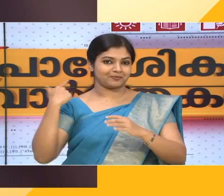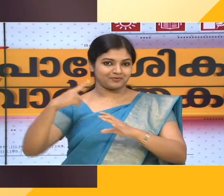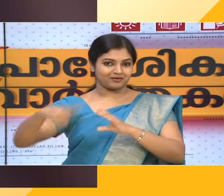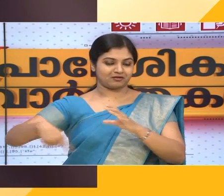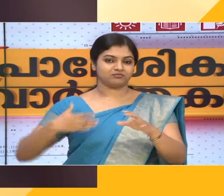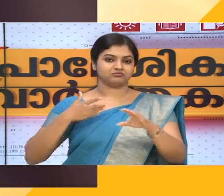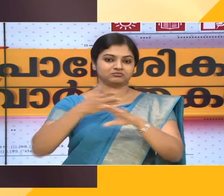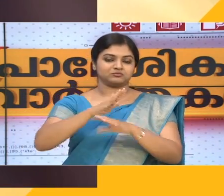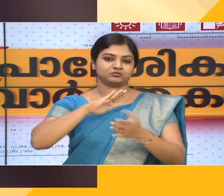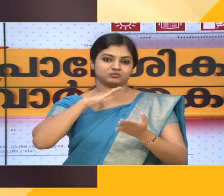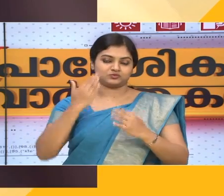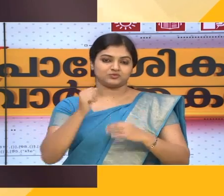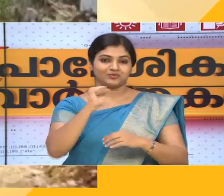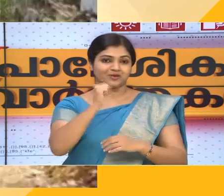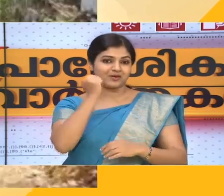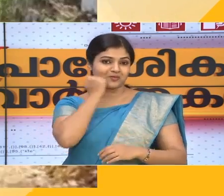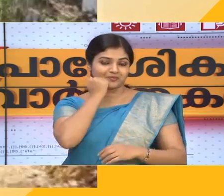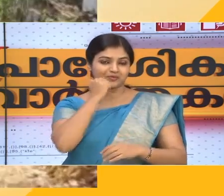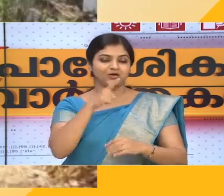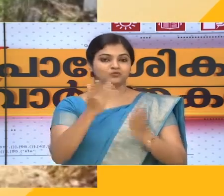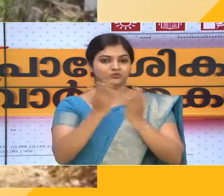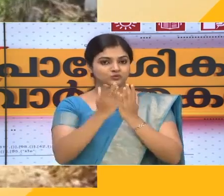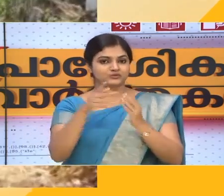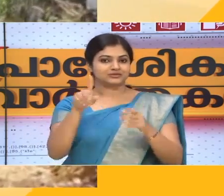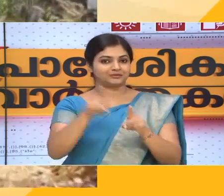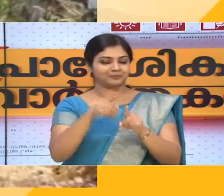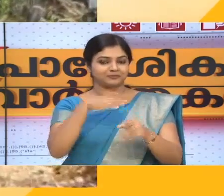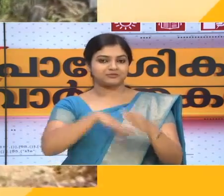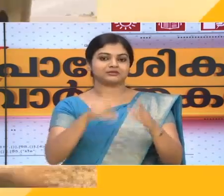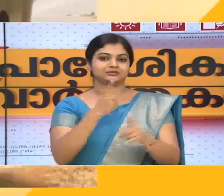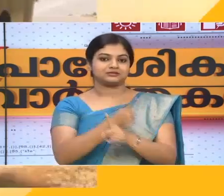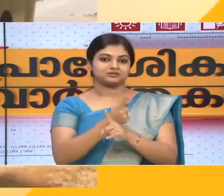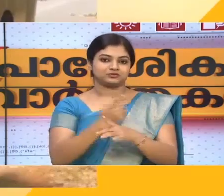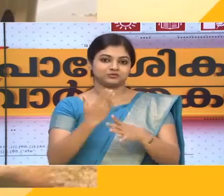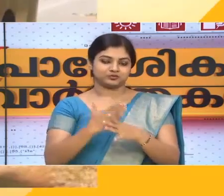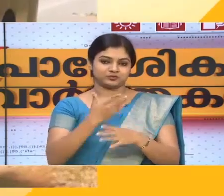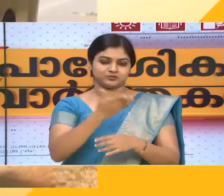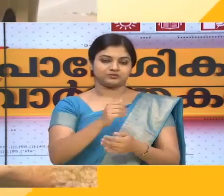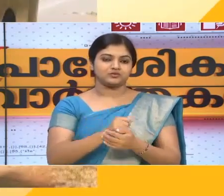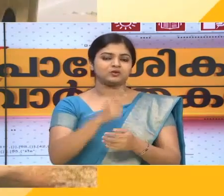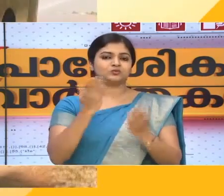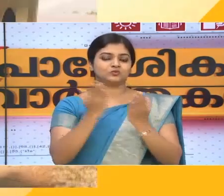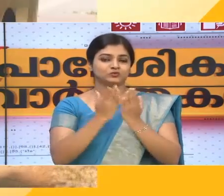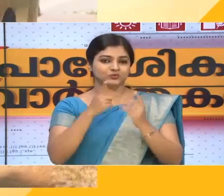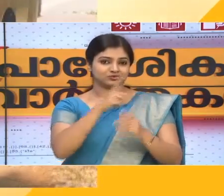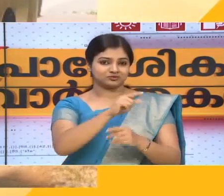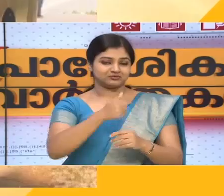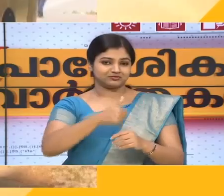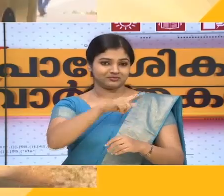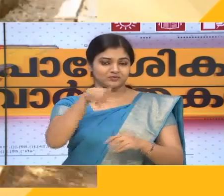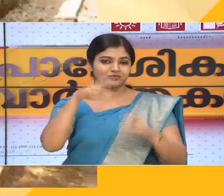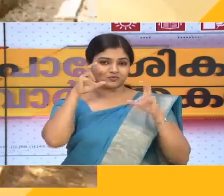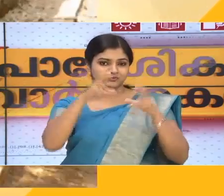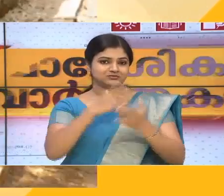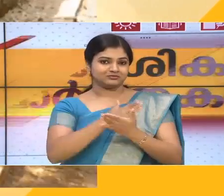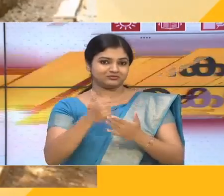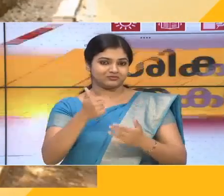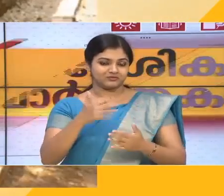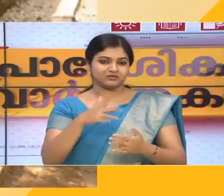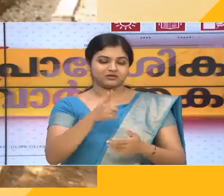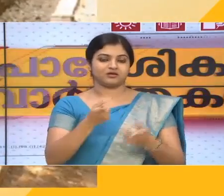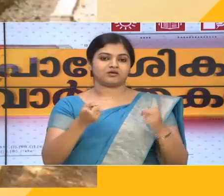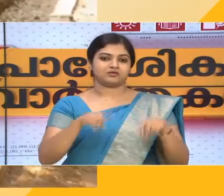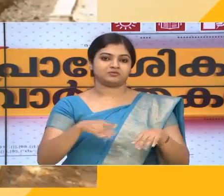ഇവർ പ്രസവാവധി ലീവിലാണ്. സ്കൂൾ ബസിന്റെ നിരുത്തരവാദിത്വപരമായ സമീപനമാണ് അപകടത്തിന് കാരണമെന്ന് നാട്ടുകാർ ആരോപിച്ചു.